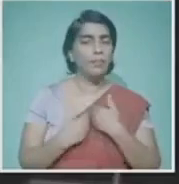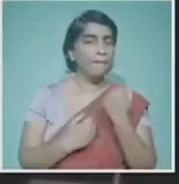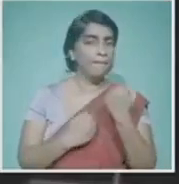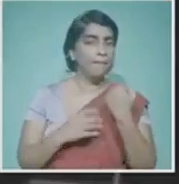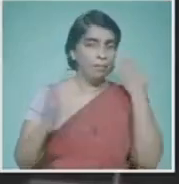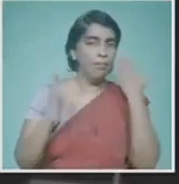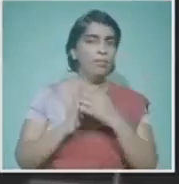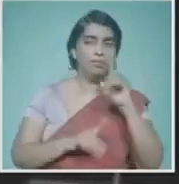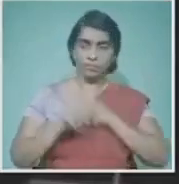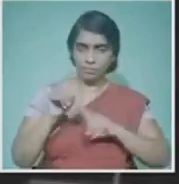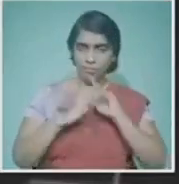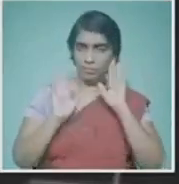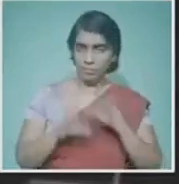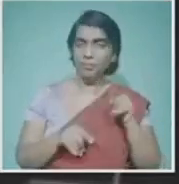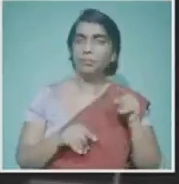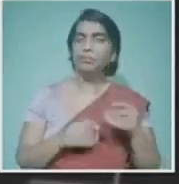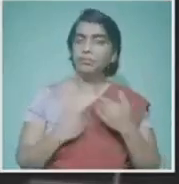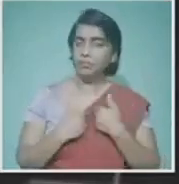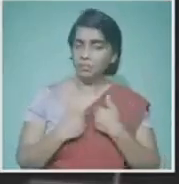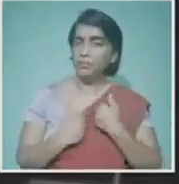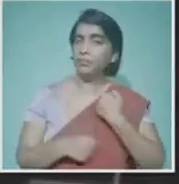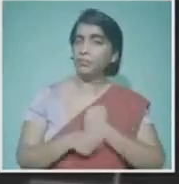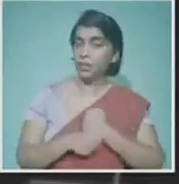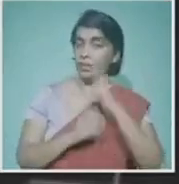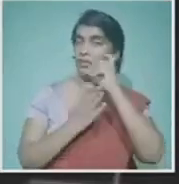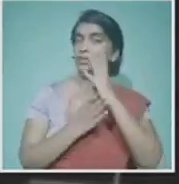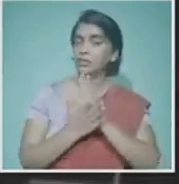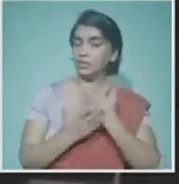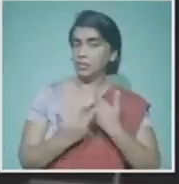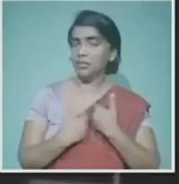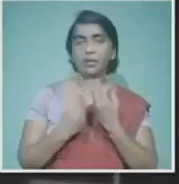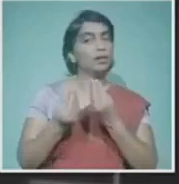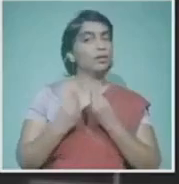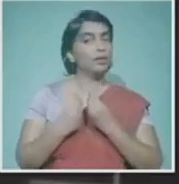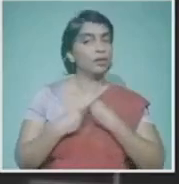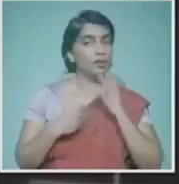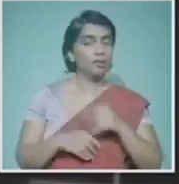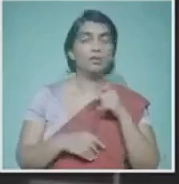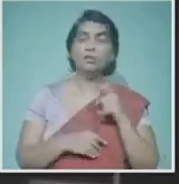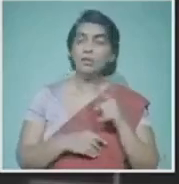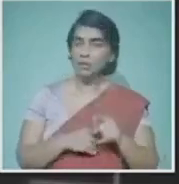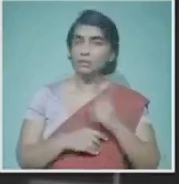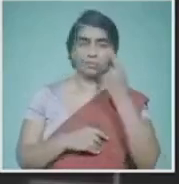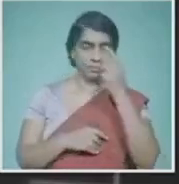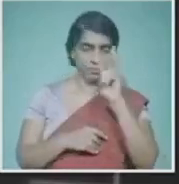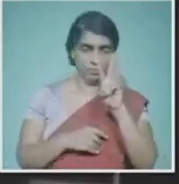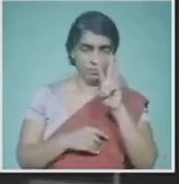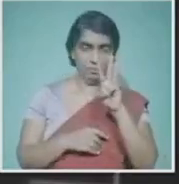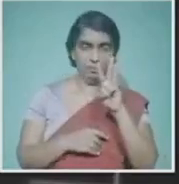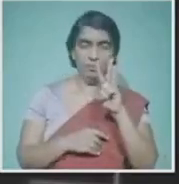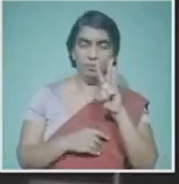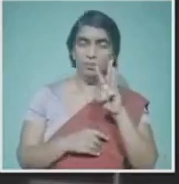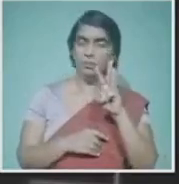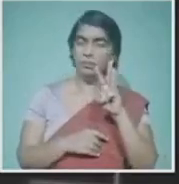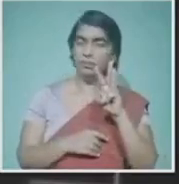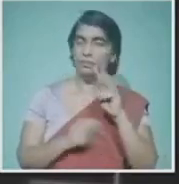அரசியலமைப்பில் உறுதிப்படுத்தப்பட்ட மாகாண முறைமையை தக்க வைத்து கொண்டு மாகாண சபை 13வது சரத்தை பற்றி நாங்கள் பேசாமல் அதை தாண்டி